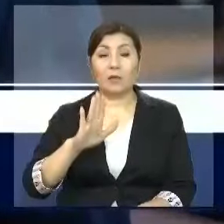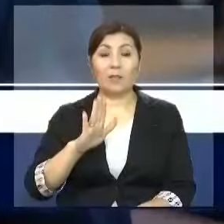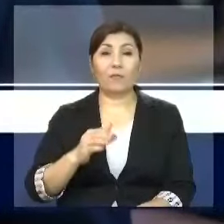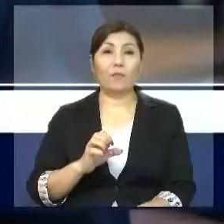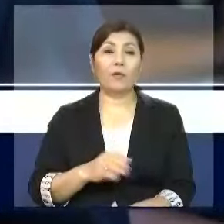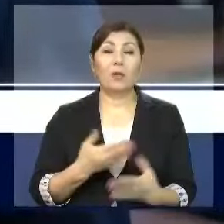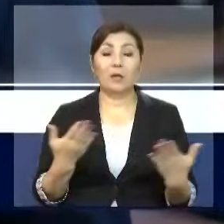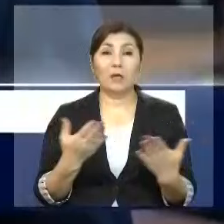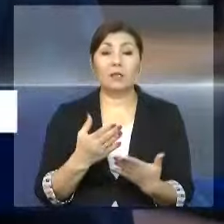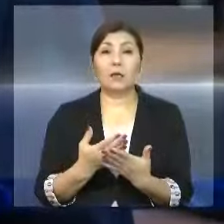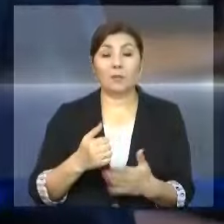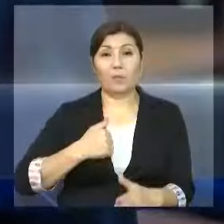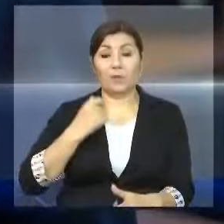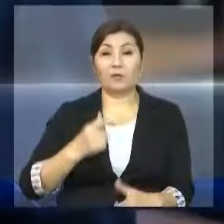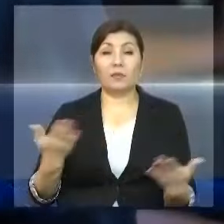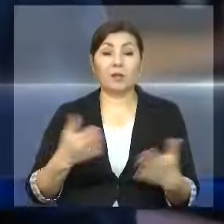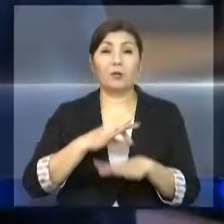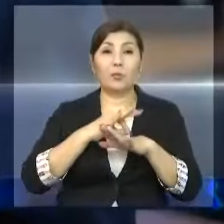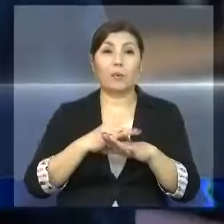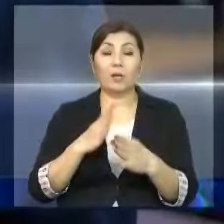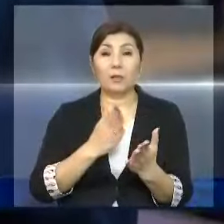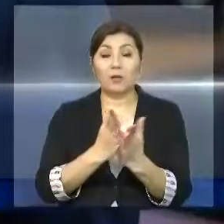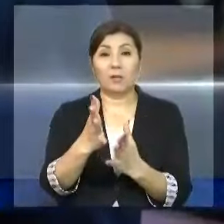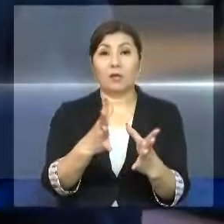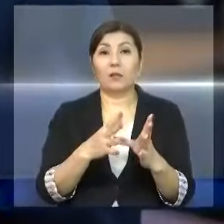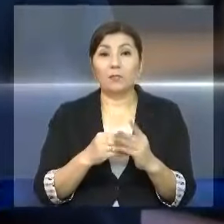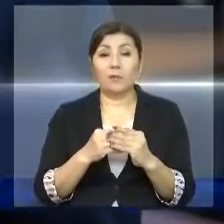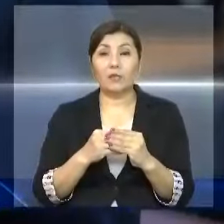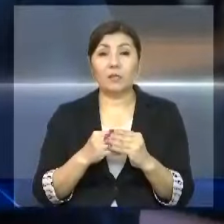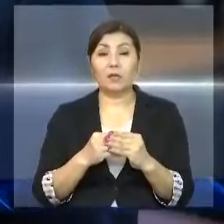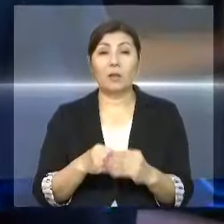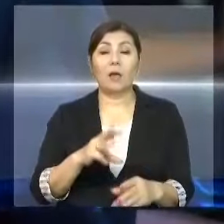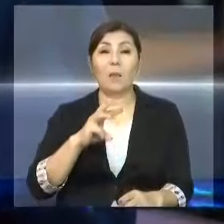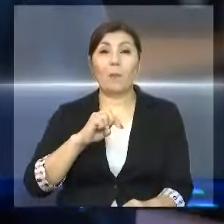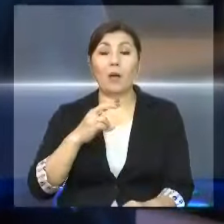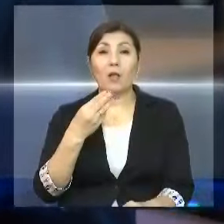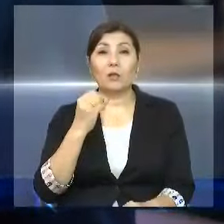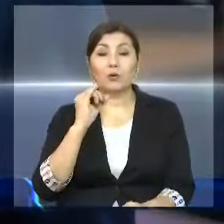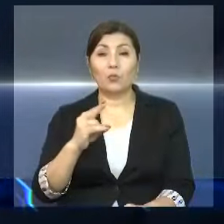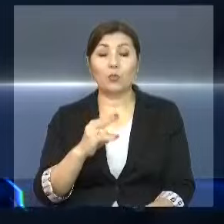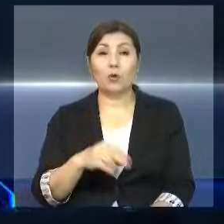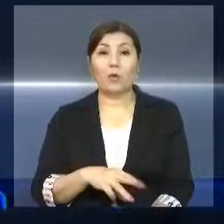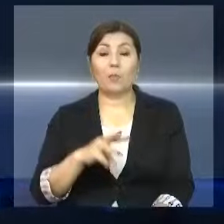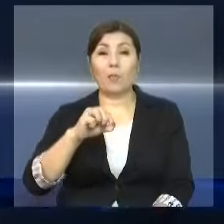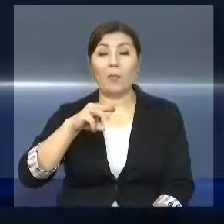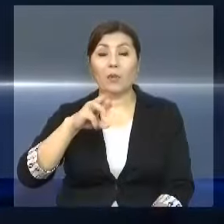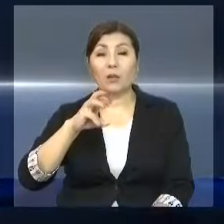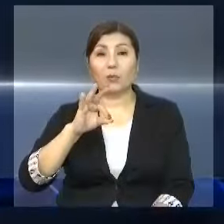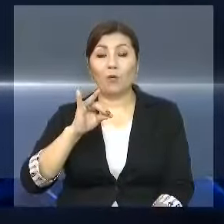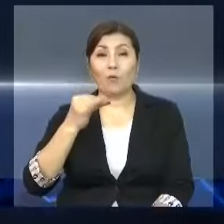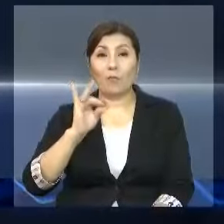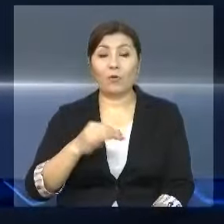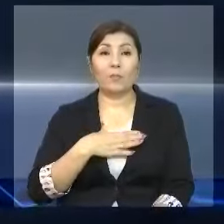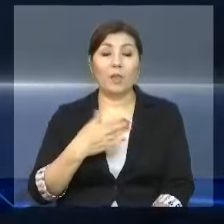снайпер, который проходил службу вместе с Машук Маметовой. Сотой стрелковой бригаде.